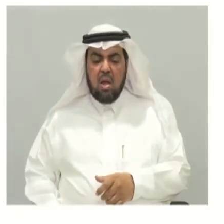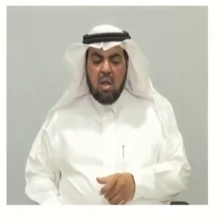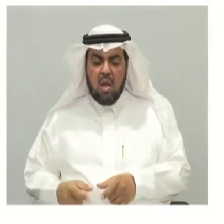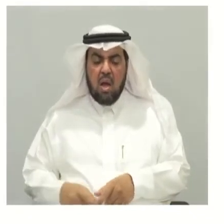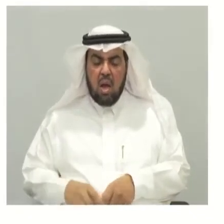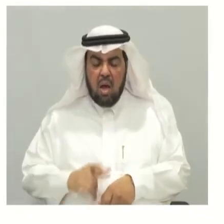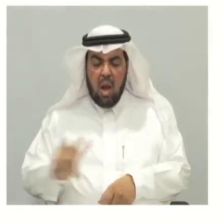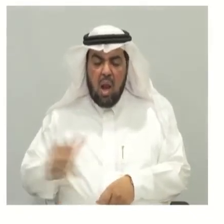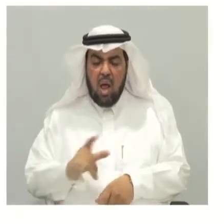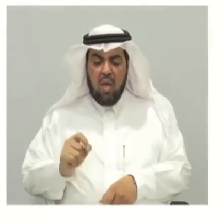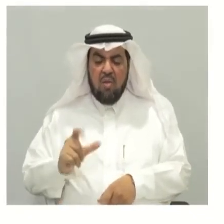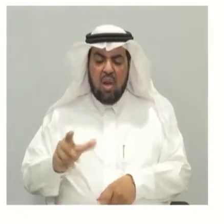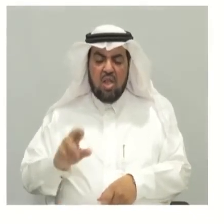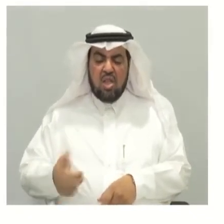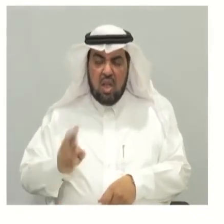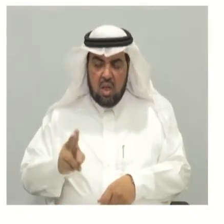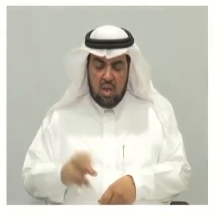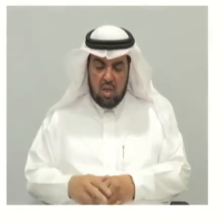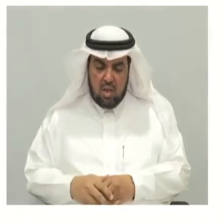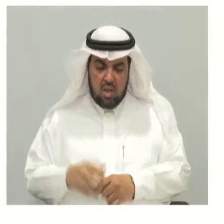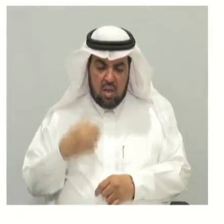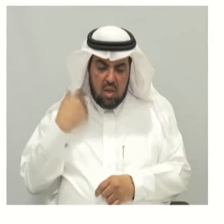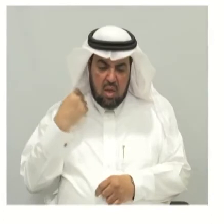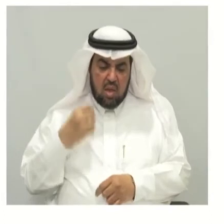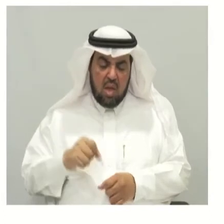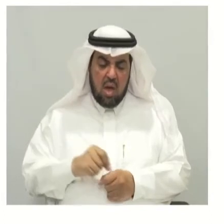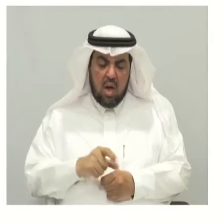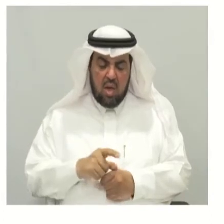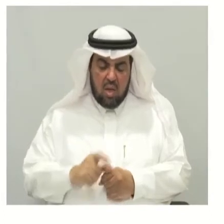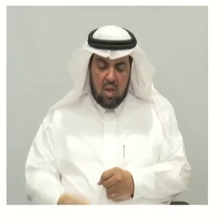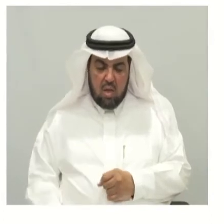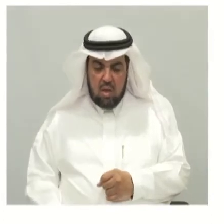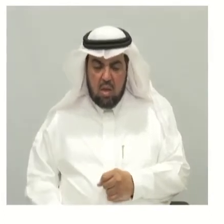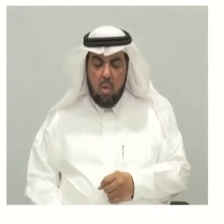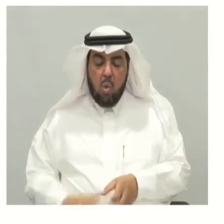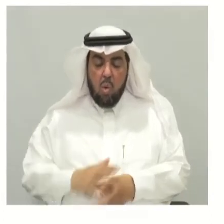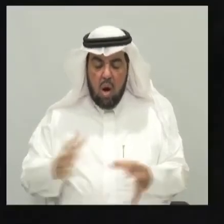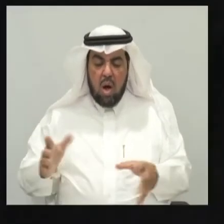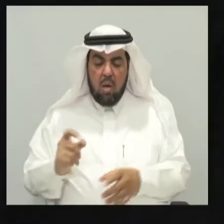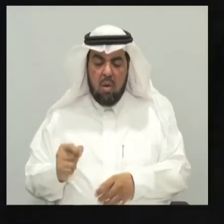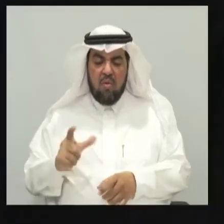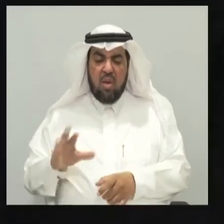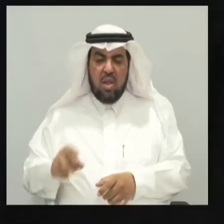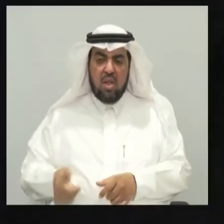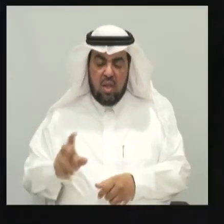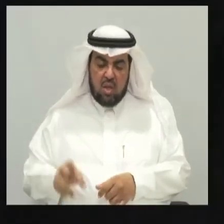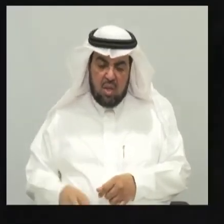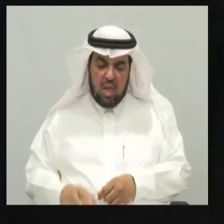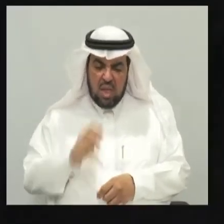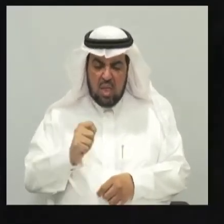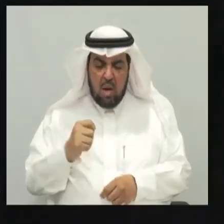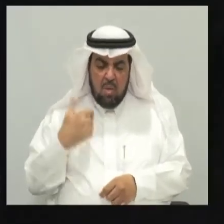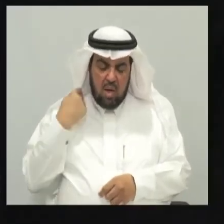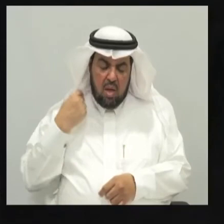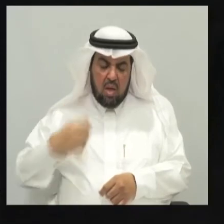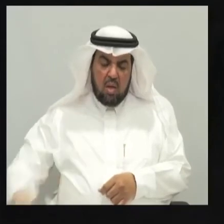ماذا؟ أغلب اللافلزات هي ماذا؟ أغلب اللافلزات هي غازية، وأغلب الفلزات هي ماذا؟ هي صلبة. يعني